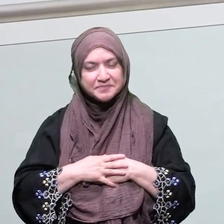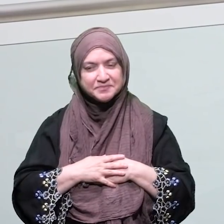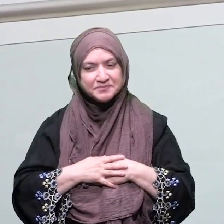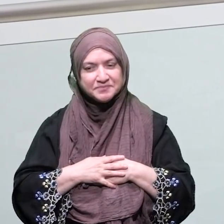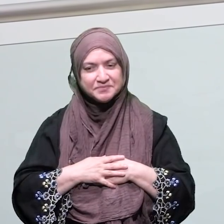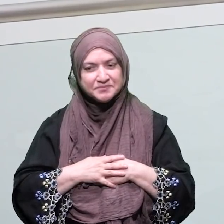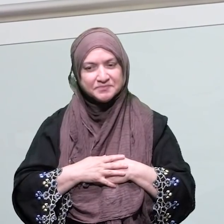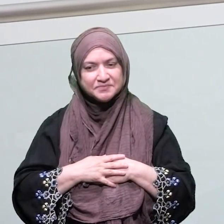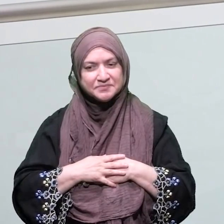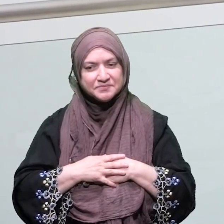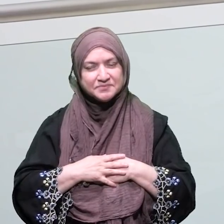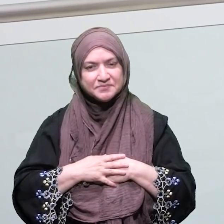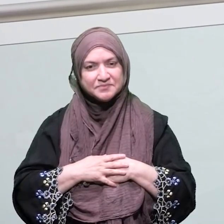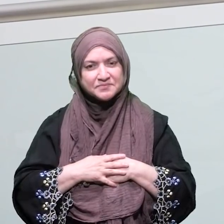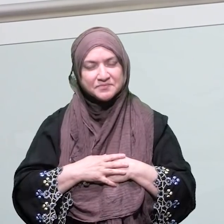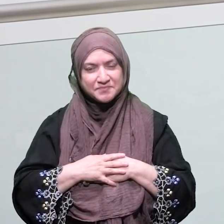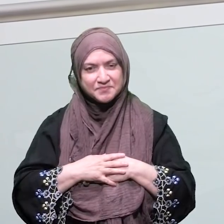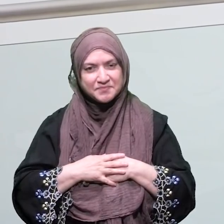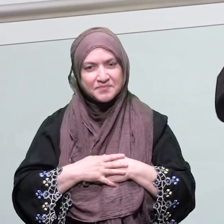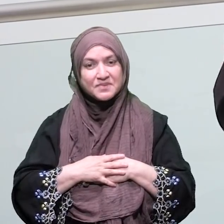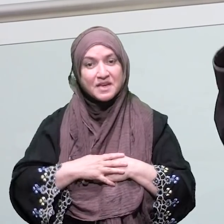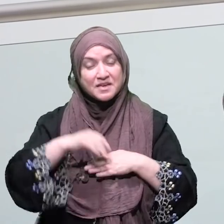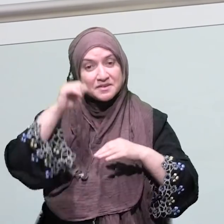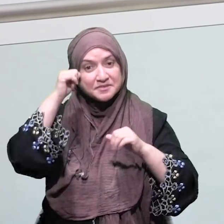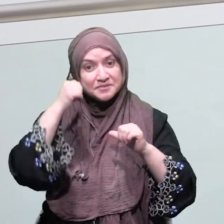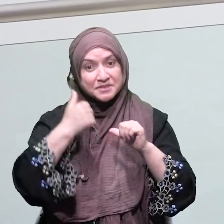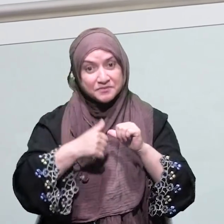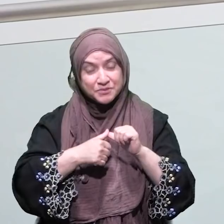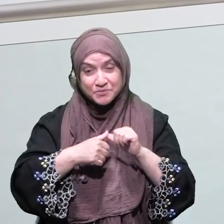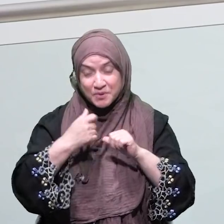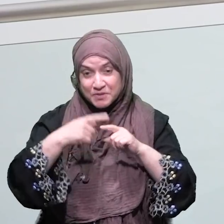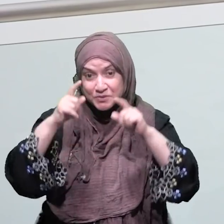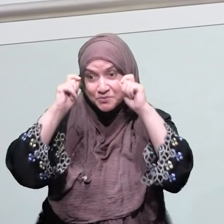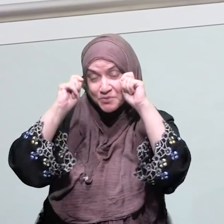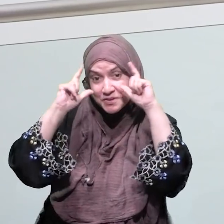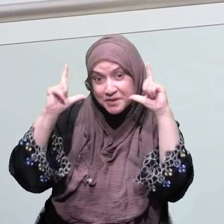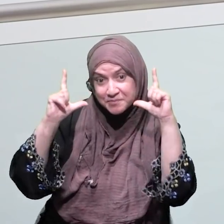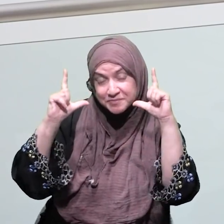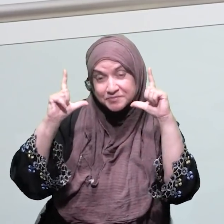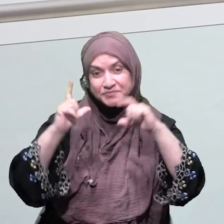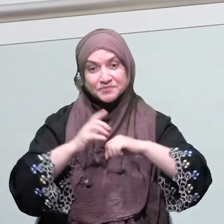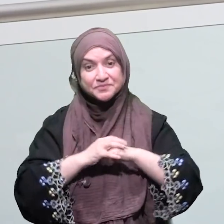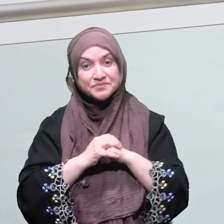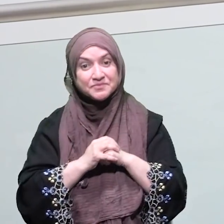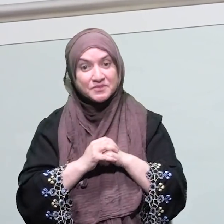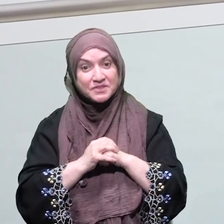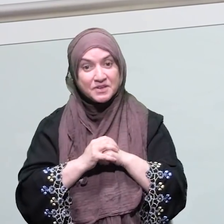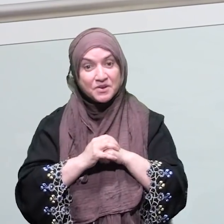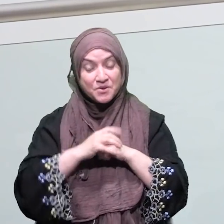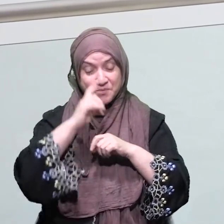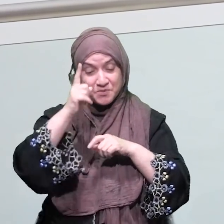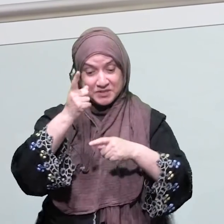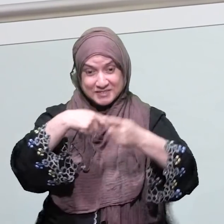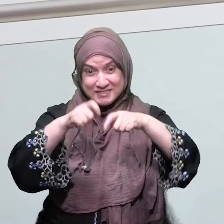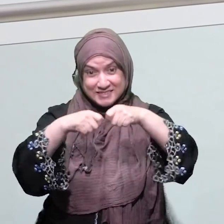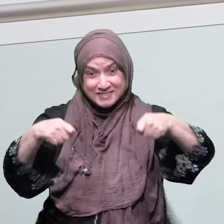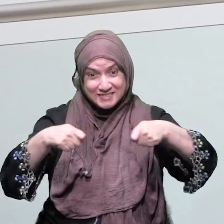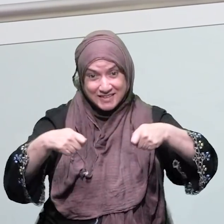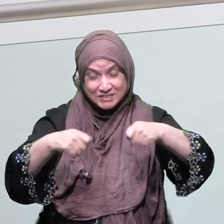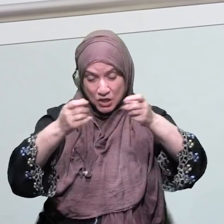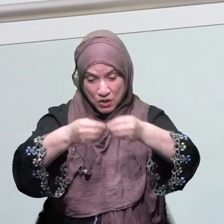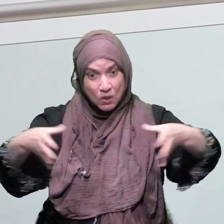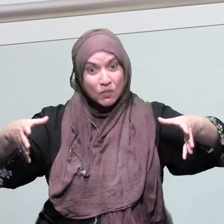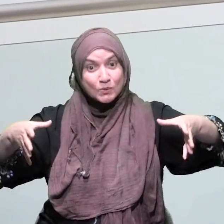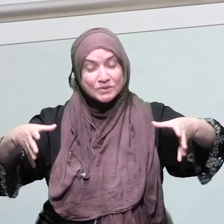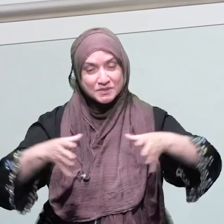انْحَلَّتْ عُقْدَةٌ. And then if you make wudu, another knot comes loose. فَإِن صَلَّى انْحَلَّتْ عُقْدَةٌ. And if you